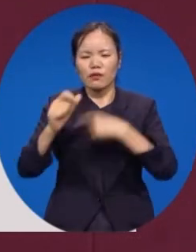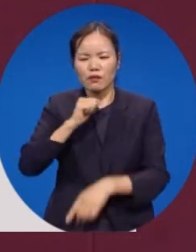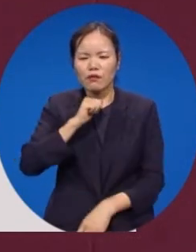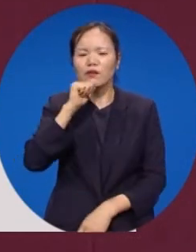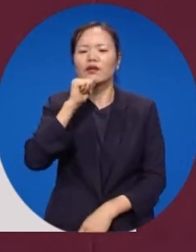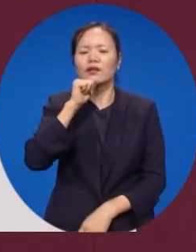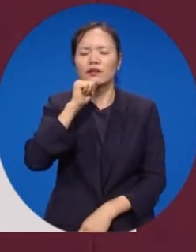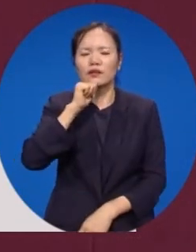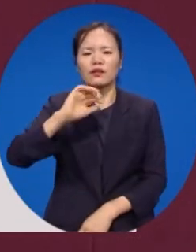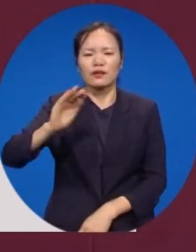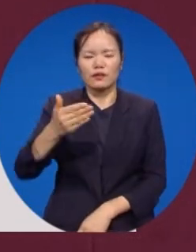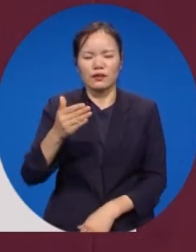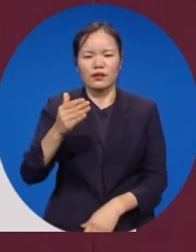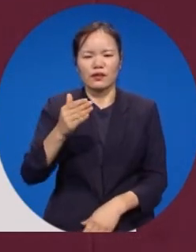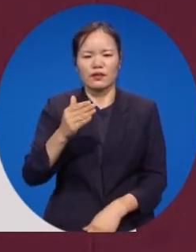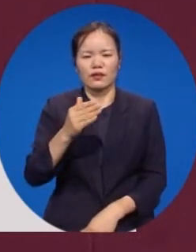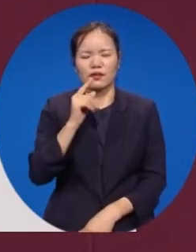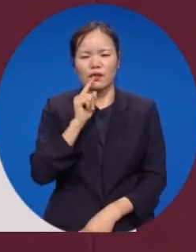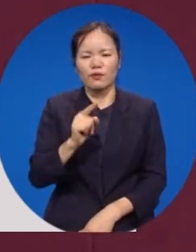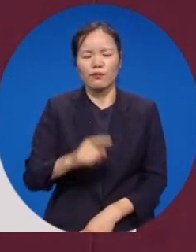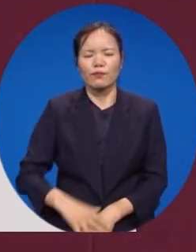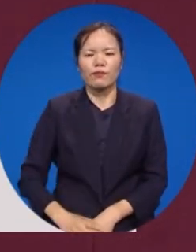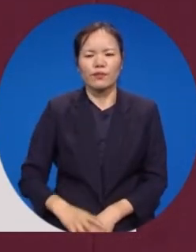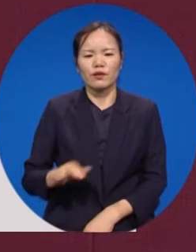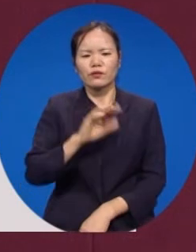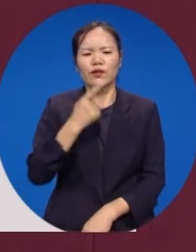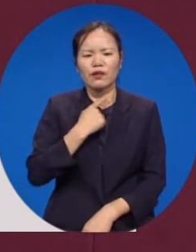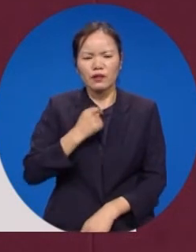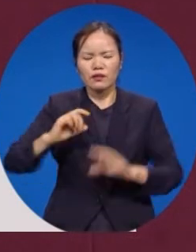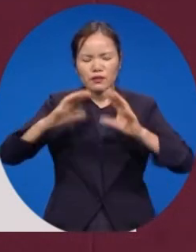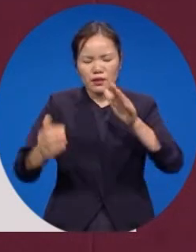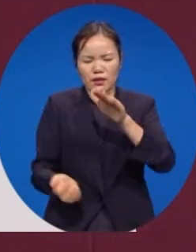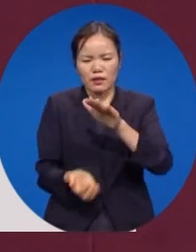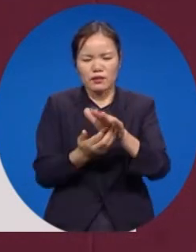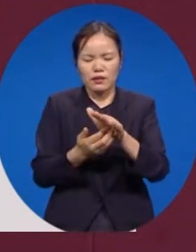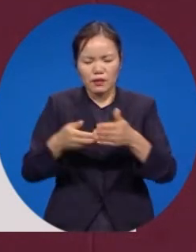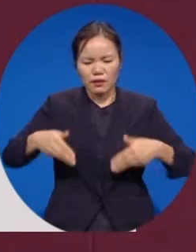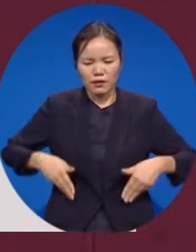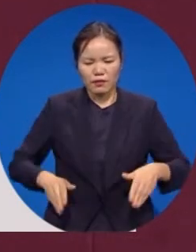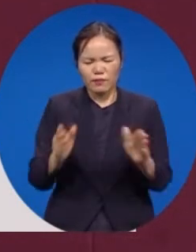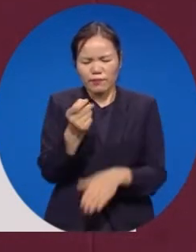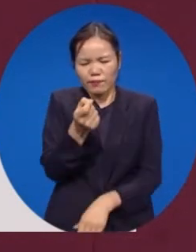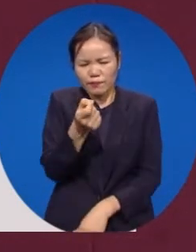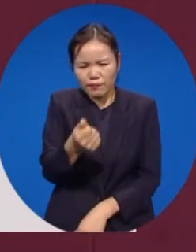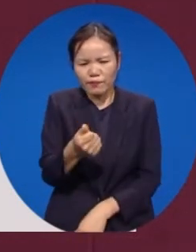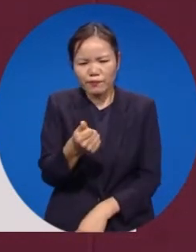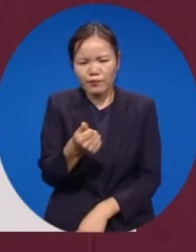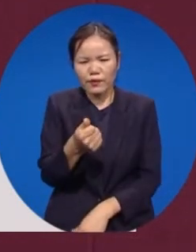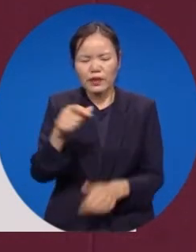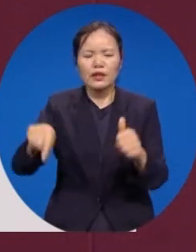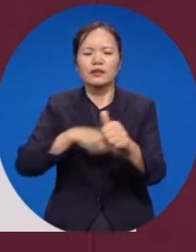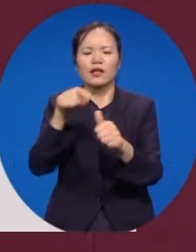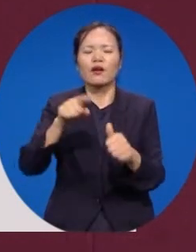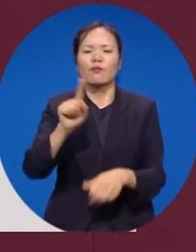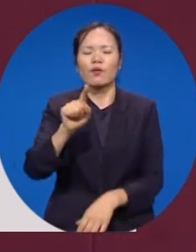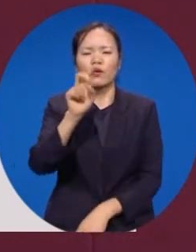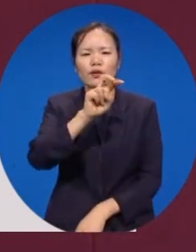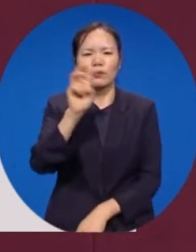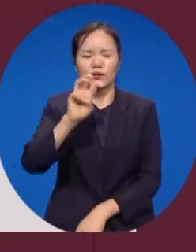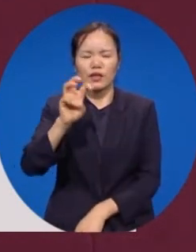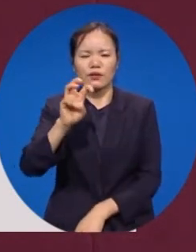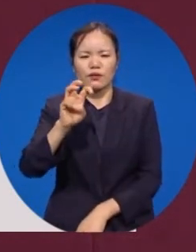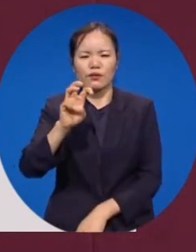합니다. 우리가 겪고 있는 세계 최대의 저출산 기조에는 2030 세대의